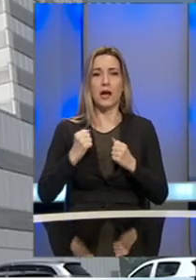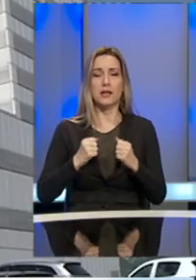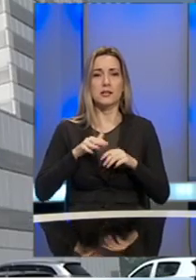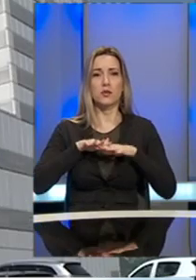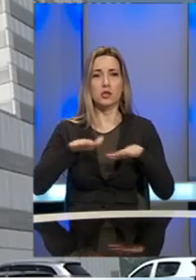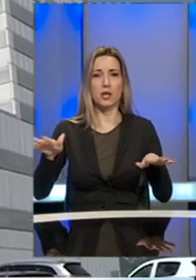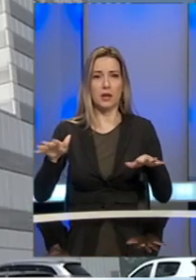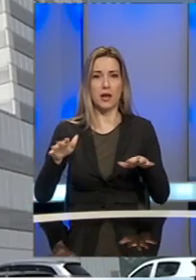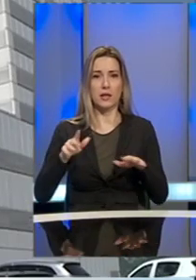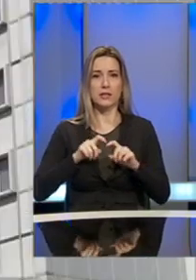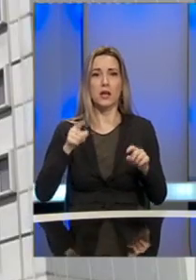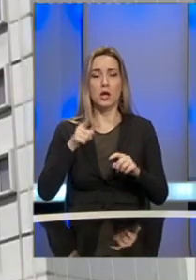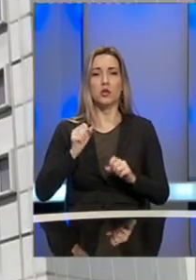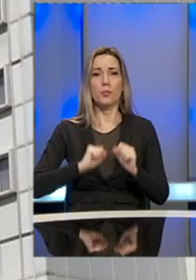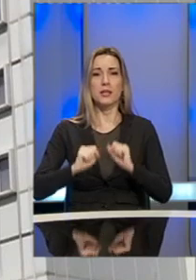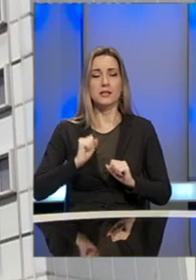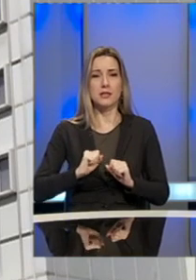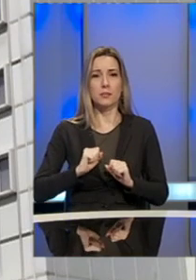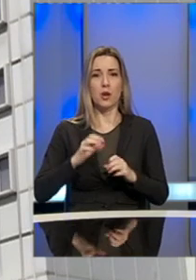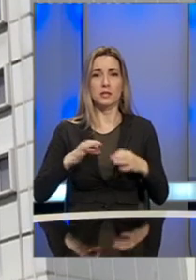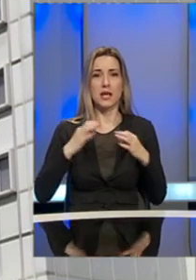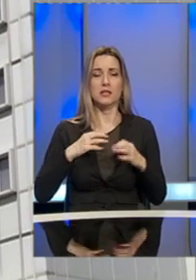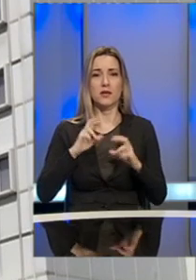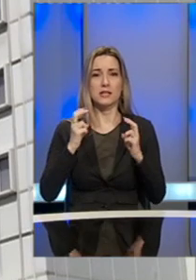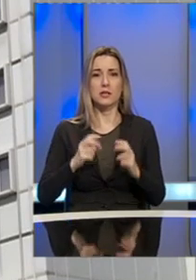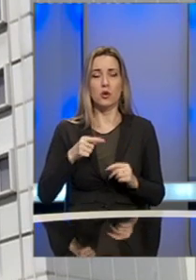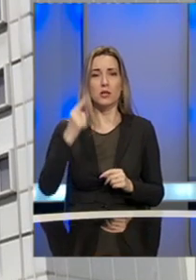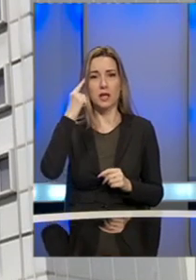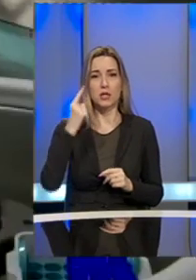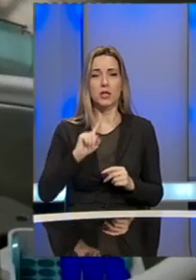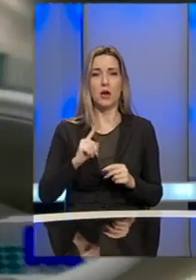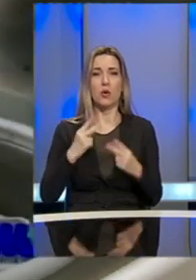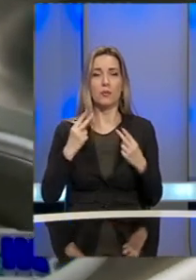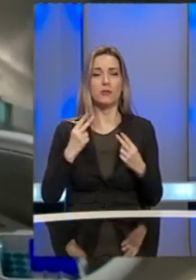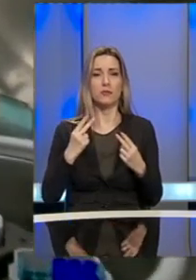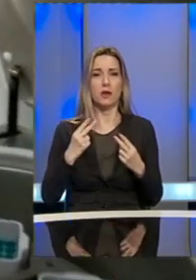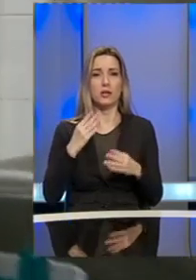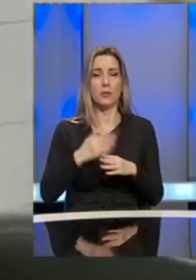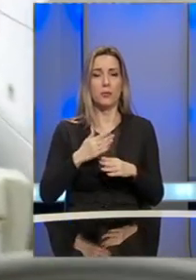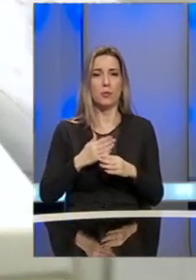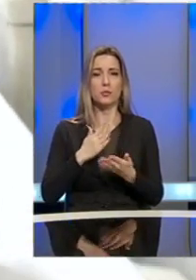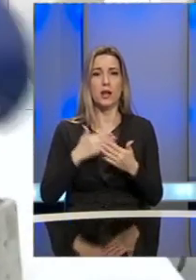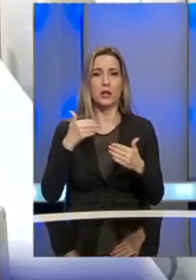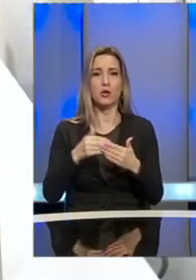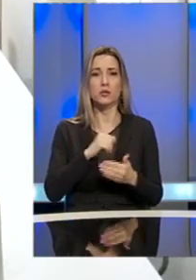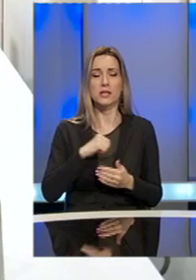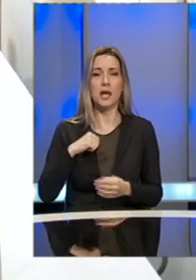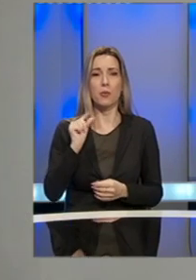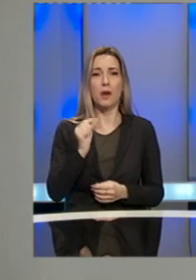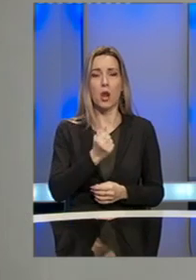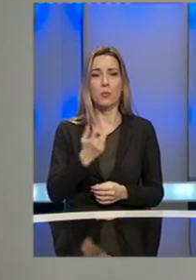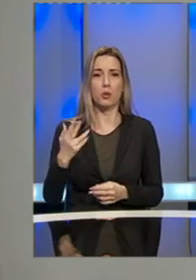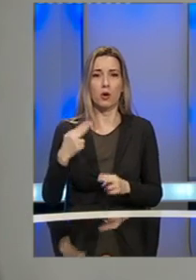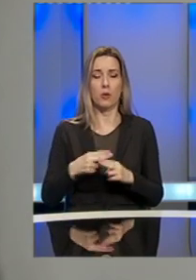zaraze, jer bi to iscrpilo zdravstveni sistem. To znači kako bi neophodna medicinska pomoć bila dostupna samo malom broju